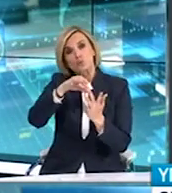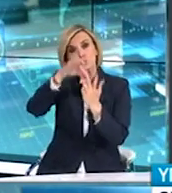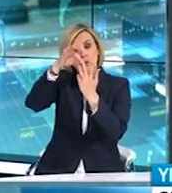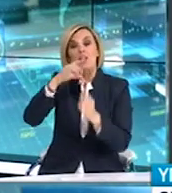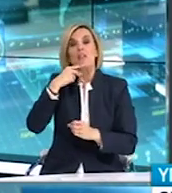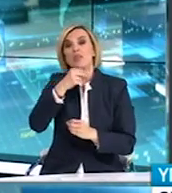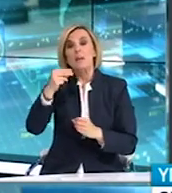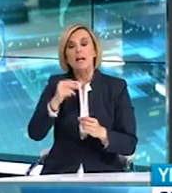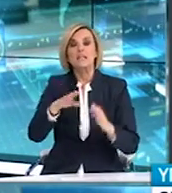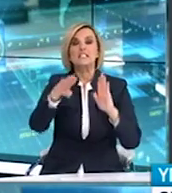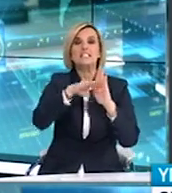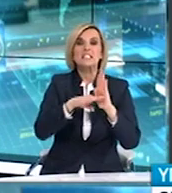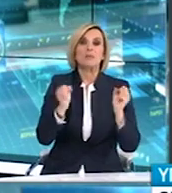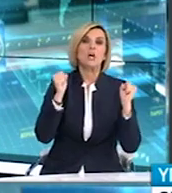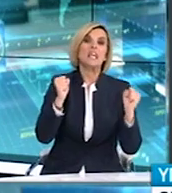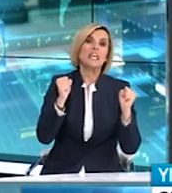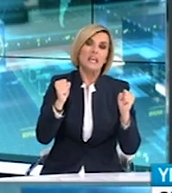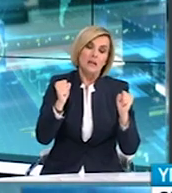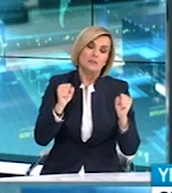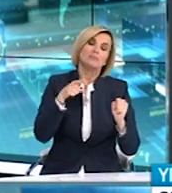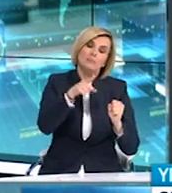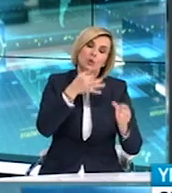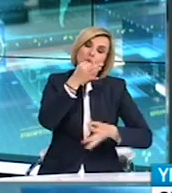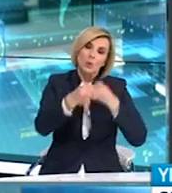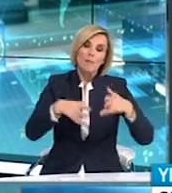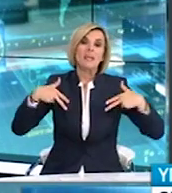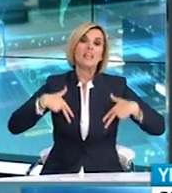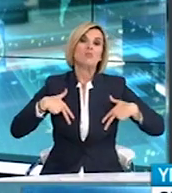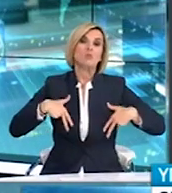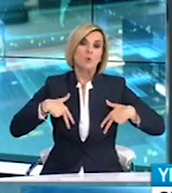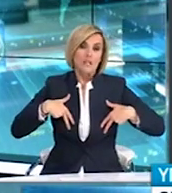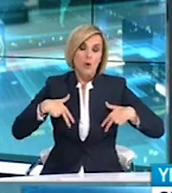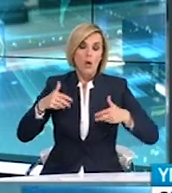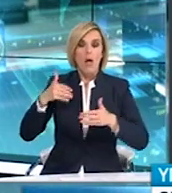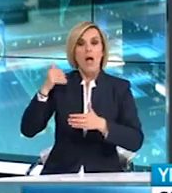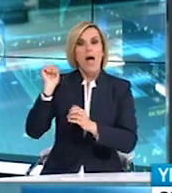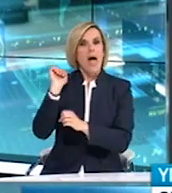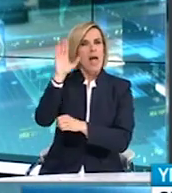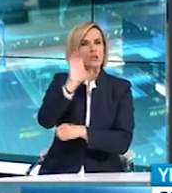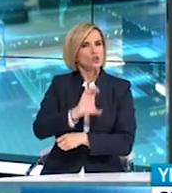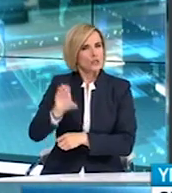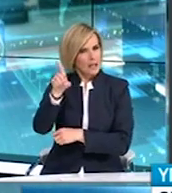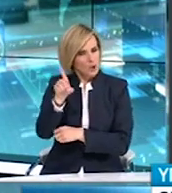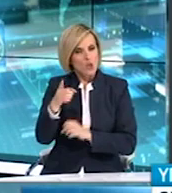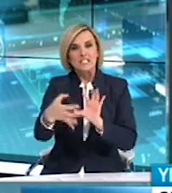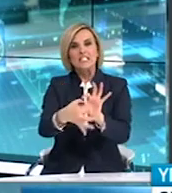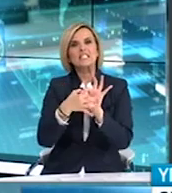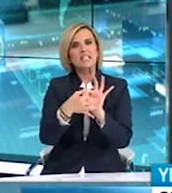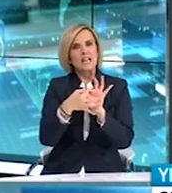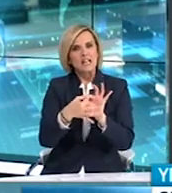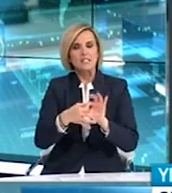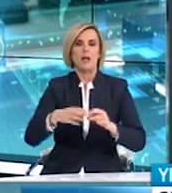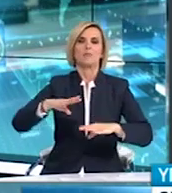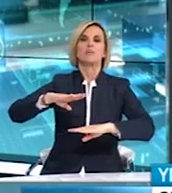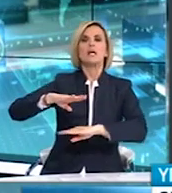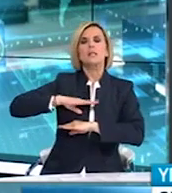των συστημάτων υγείας, πτήσεις που εγκρίνονται από το Υπουργείο Εξωτερικών σε συνεννόηση με τη Γενική Γραμματεία Πολιτικής Προστασίας, πτήσεις για κρατικούς